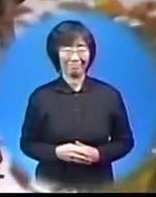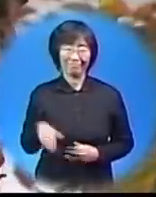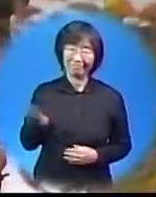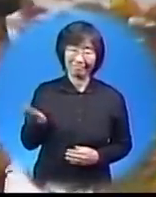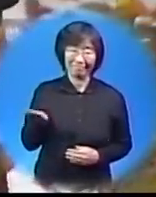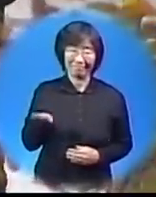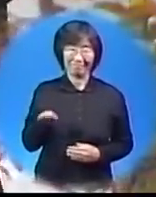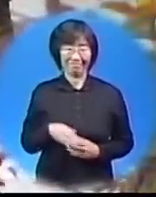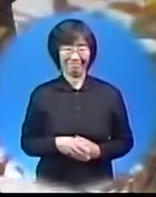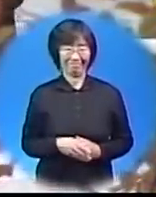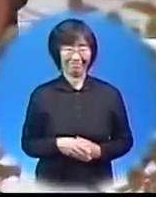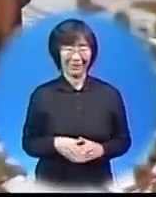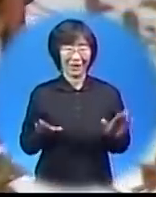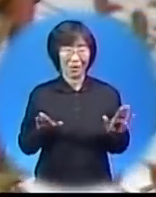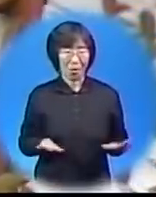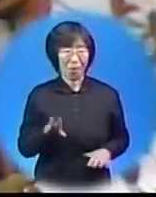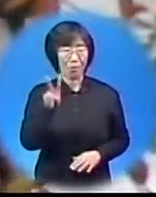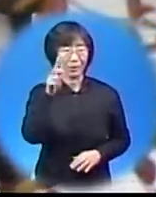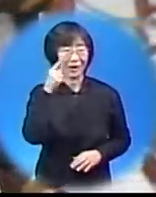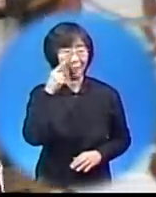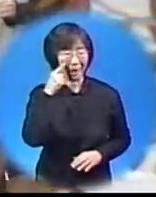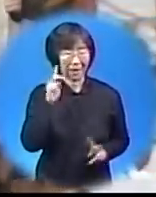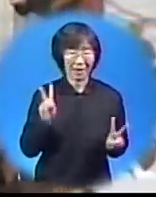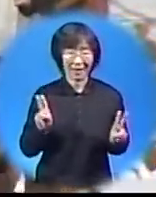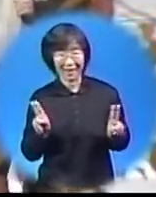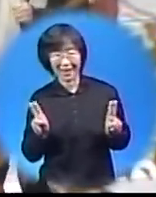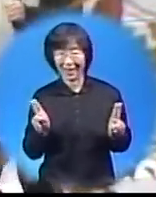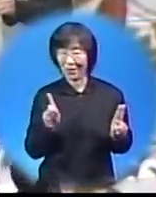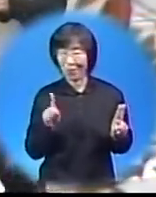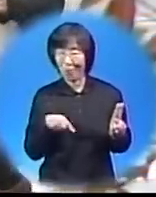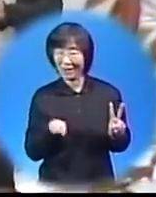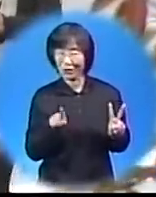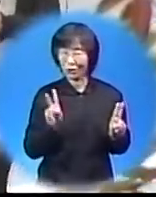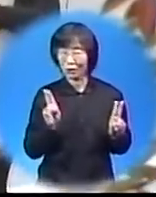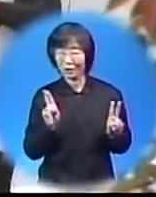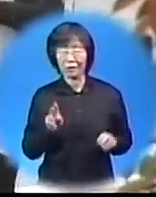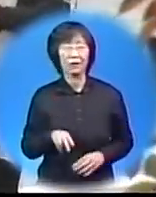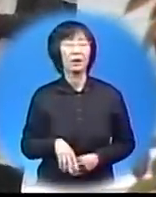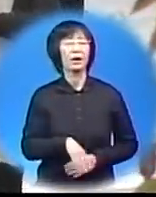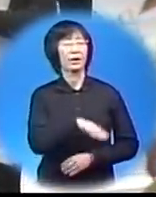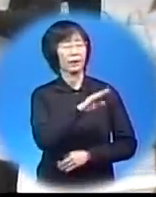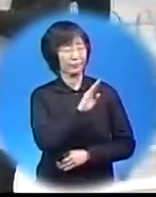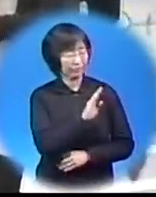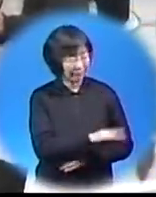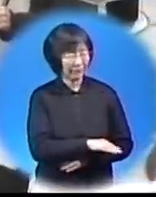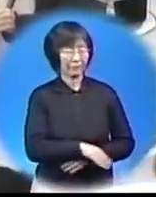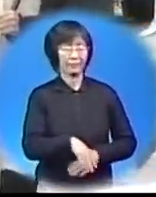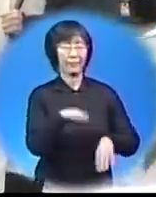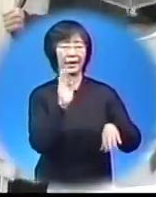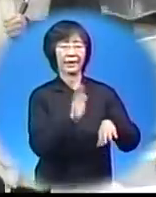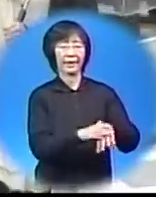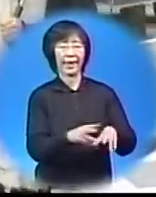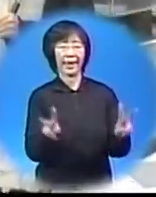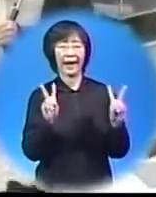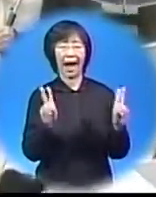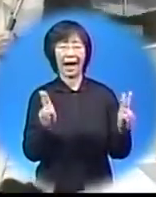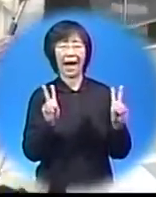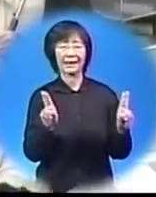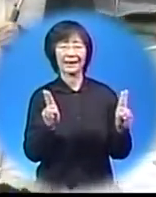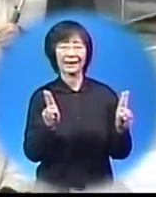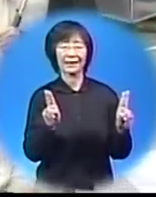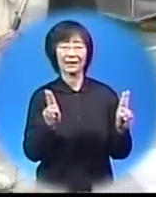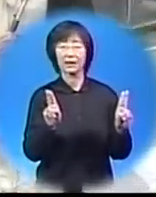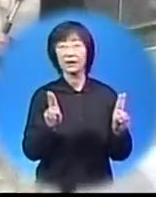山下さん、はい、2日目の今日はどんなところに連れてってくれるんですか？ 内藤さん、もう手がカニになっちゃってますよ。 そうです